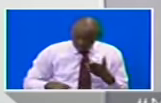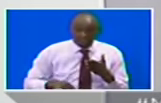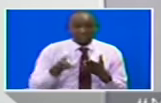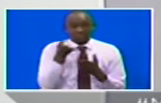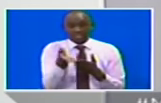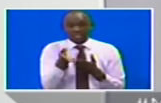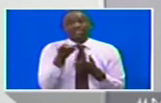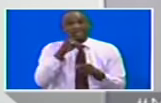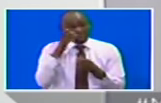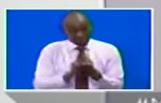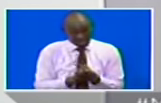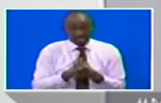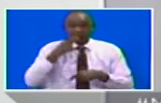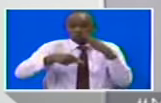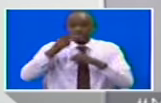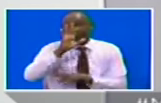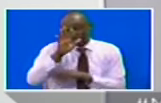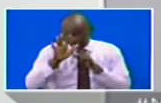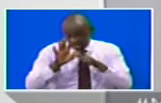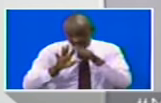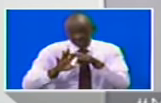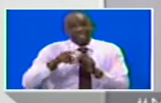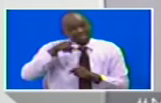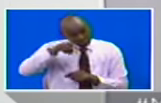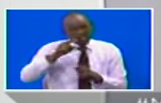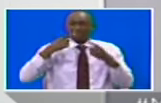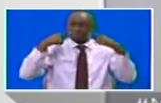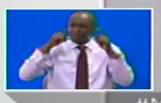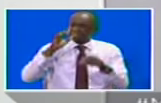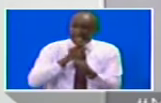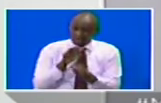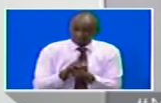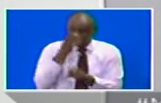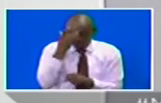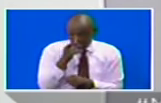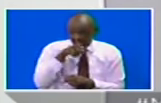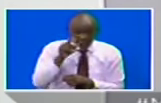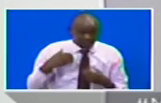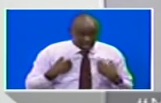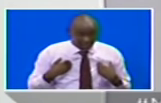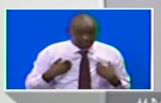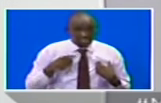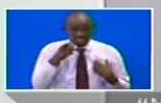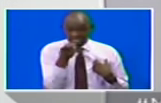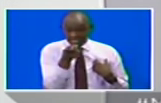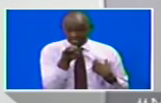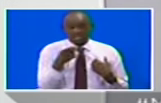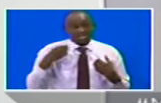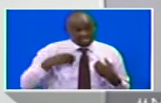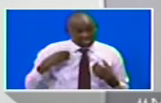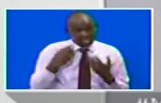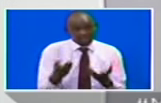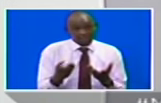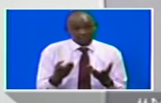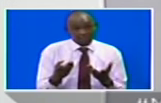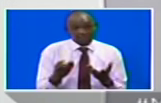kwenye mchujo wake. Chama hicho kimekuwa kikipata umaarufu haswa kutokana na upinzani mkali kwenye muungano wa miungano